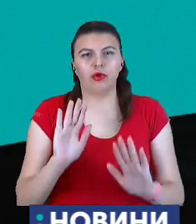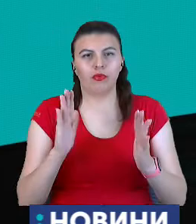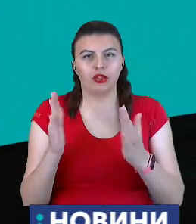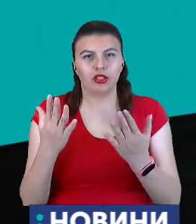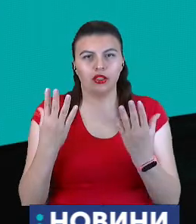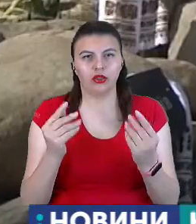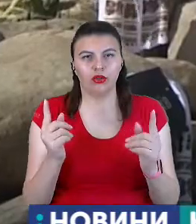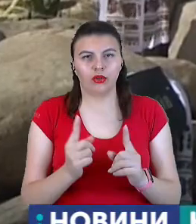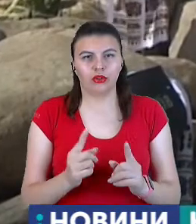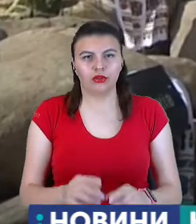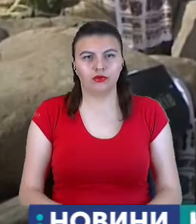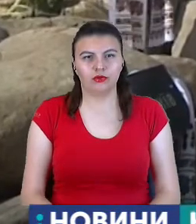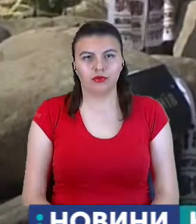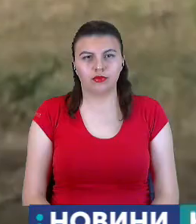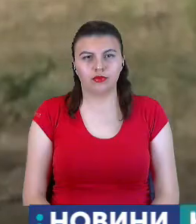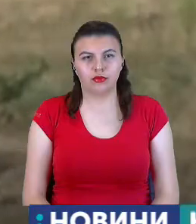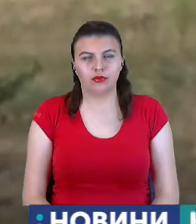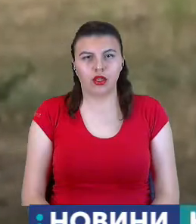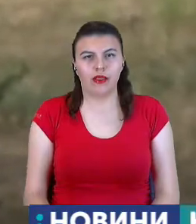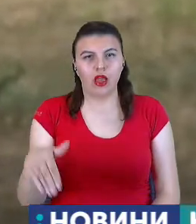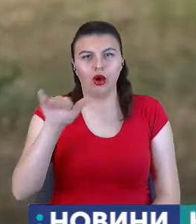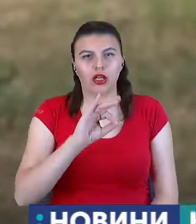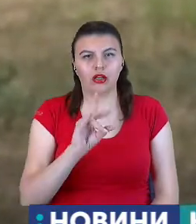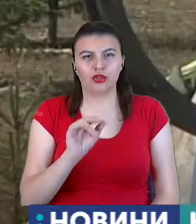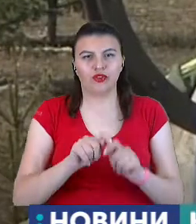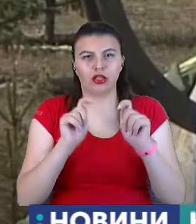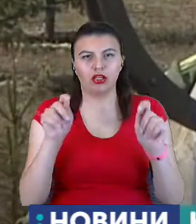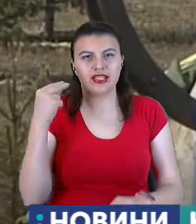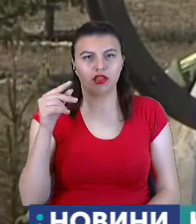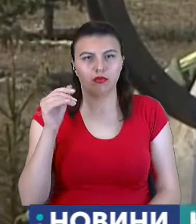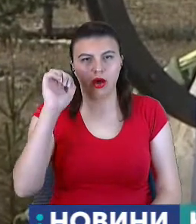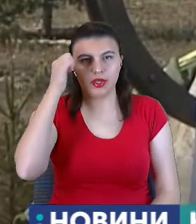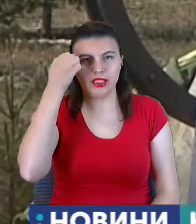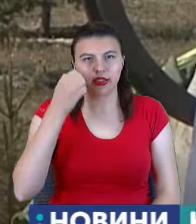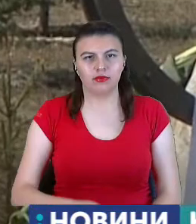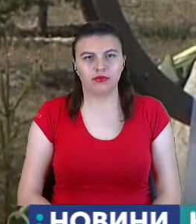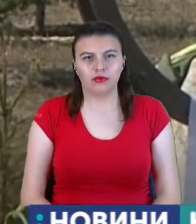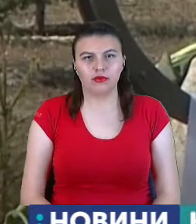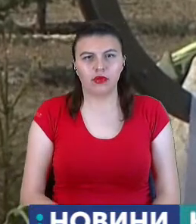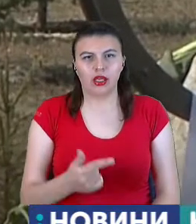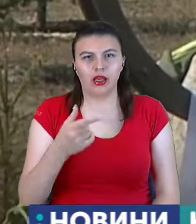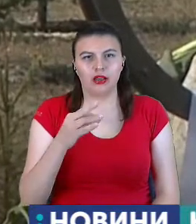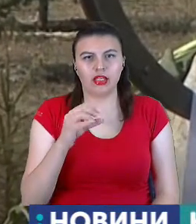коротко. На горі Карачун відкрили дзвін пам'яті. Геннадій Біліченко.